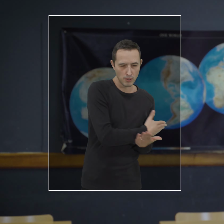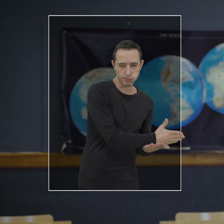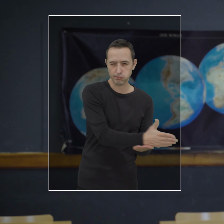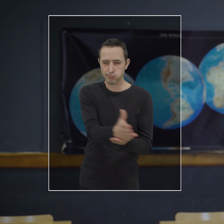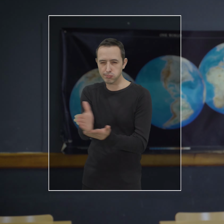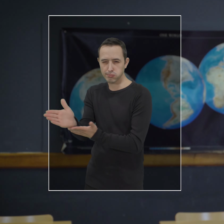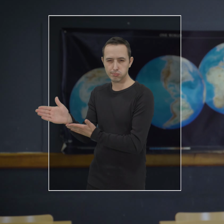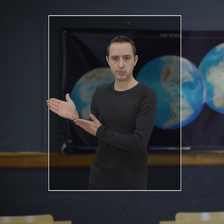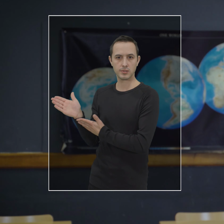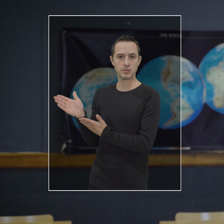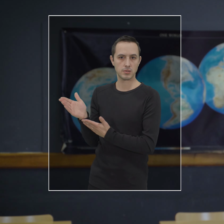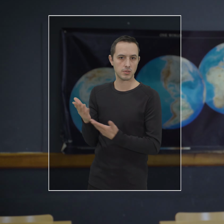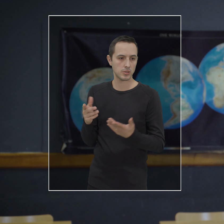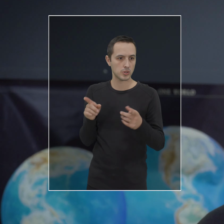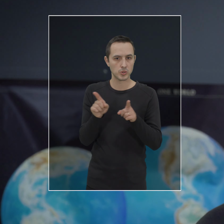horizons et